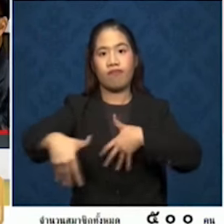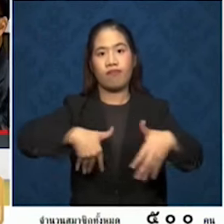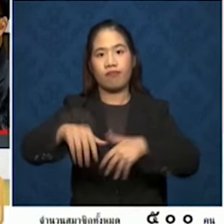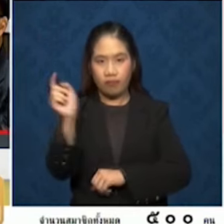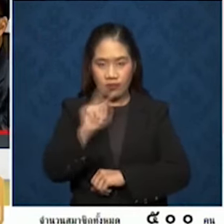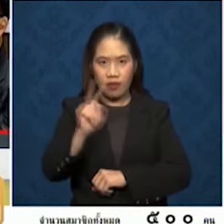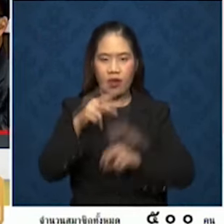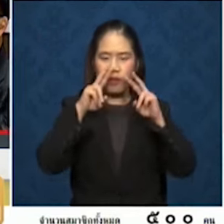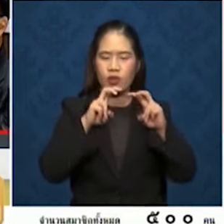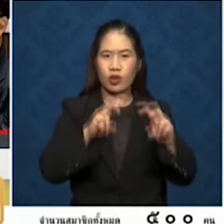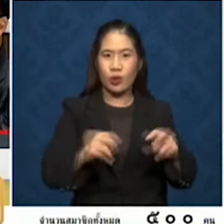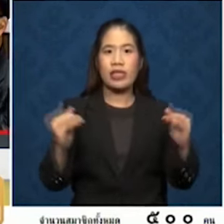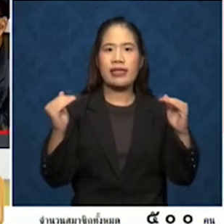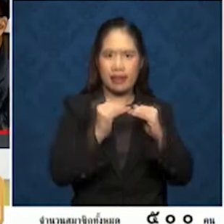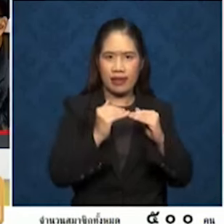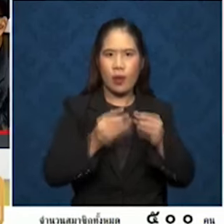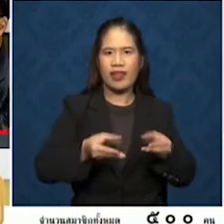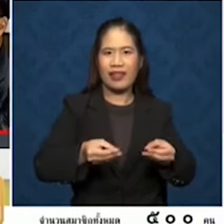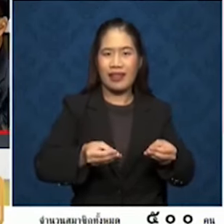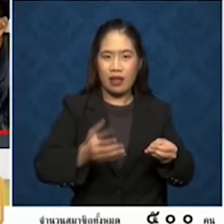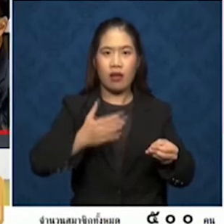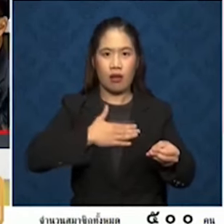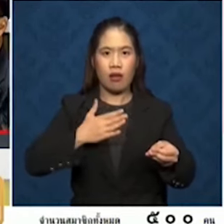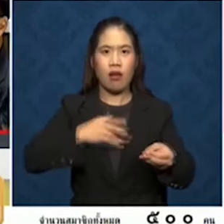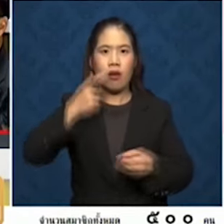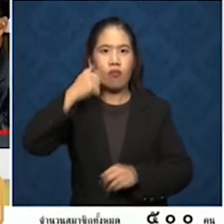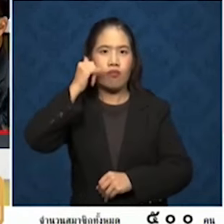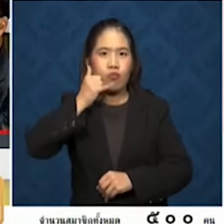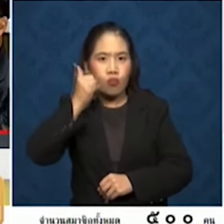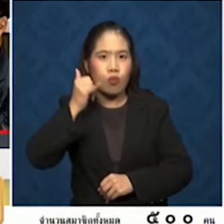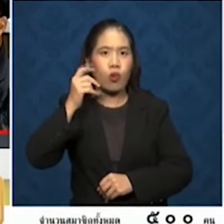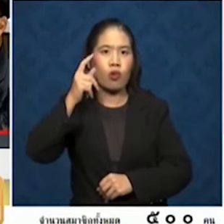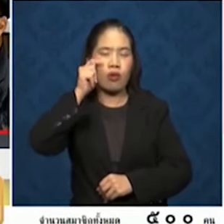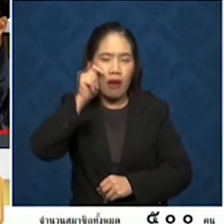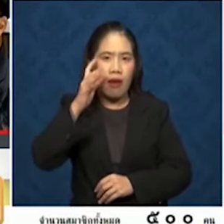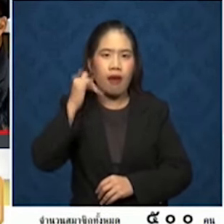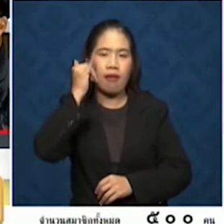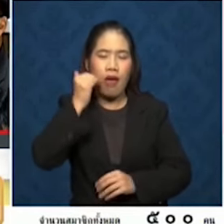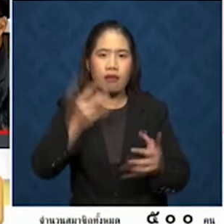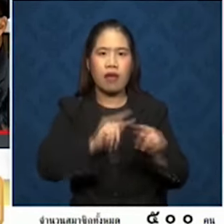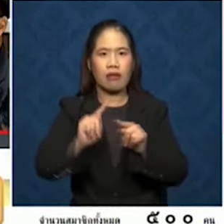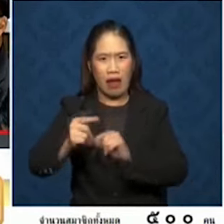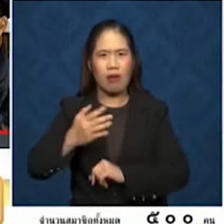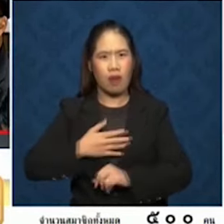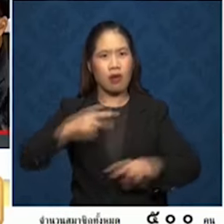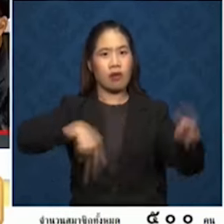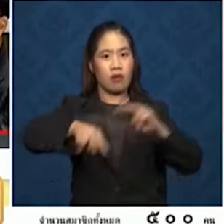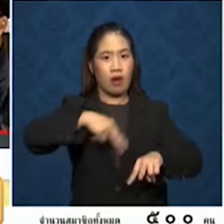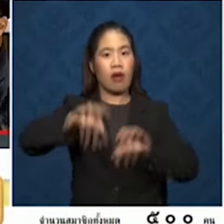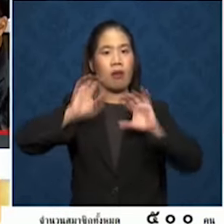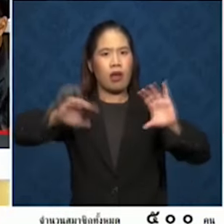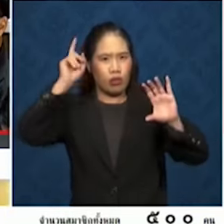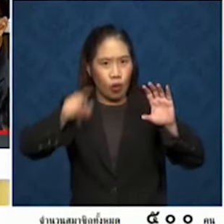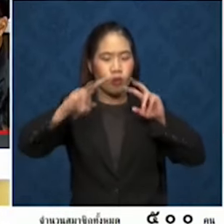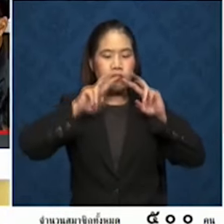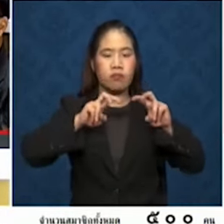การพิสูจน์สิทธิ์ที่ดินที่เขาเชื่อว่าปู่ย่าตายายเขาครอบครองมาก่อนรัฐบาลควรจะเร่งการพิสูจน์สิทธิ์